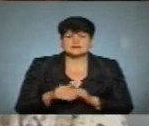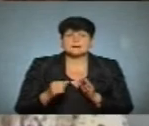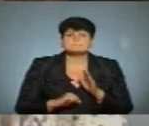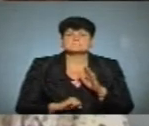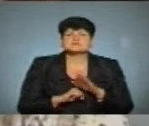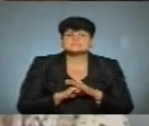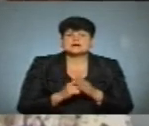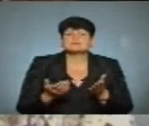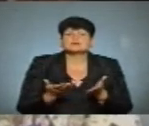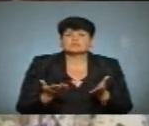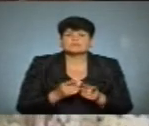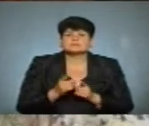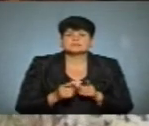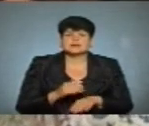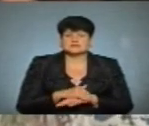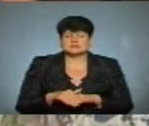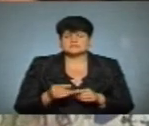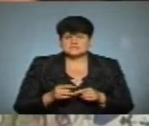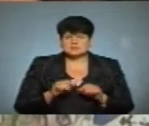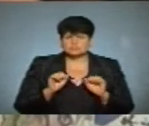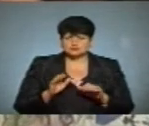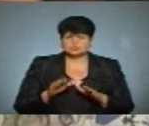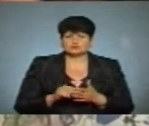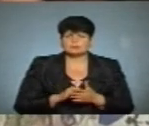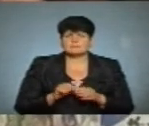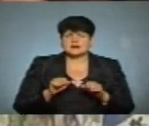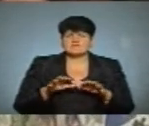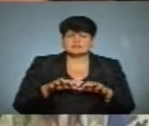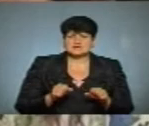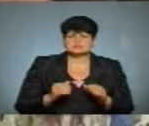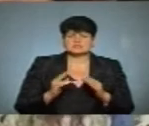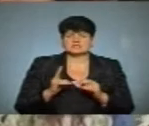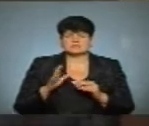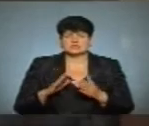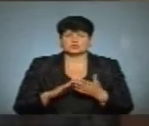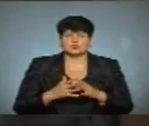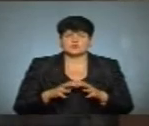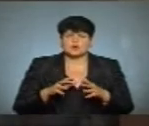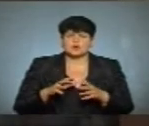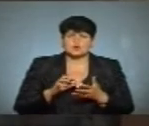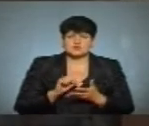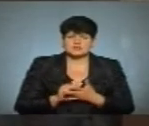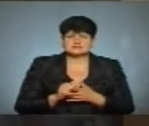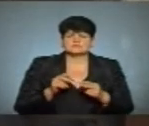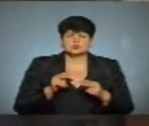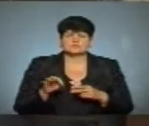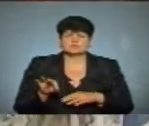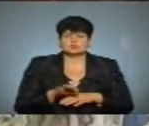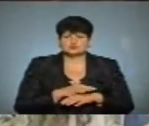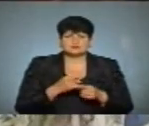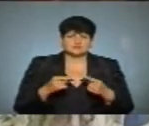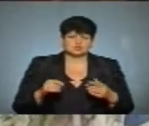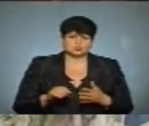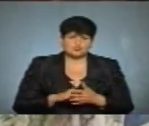якого ви міняєте цю адресу. Це може бути документ про право власності, договір оренди, свідоцтво про шлюб і інші документи.